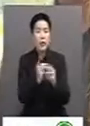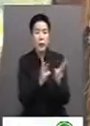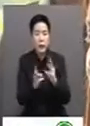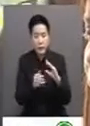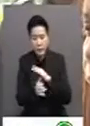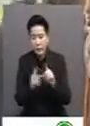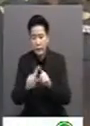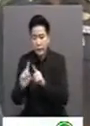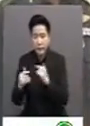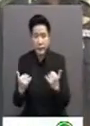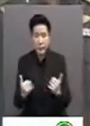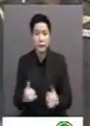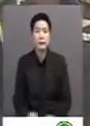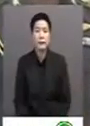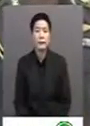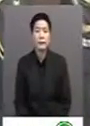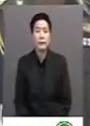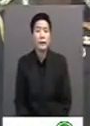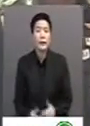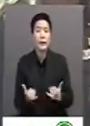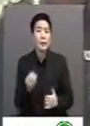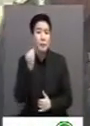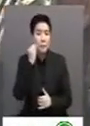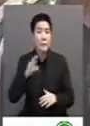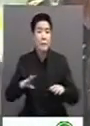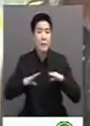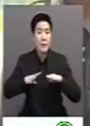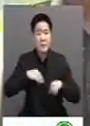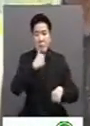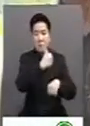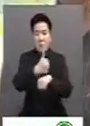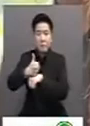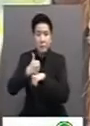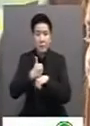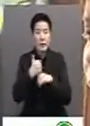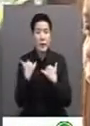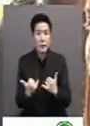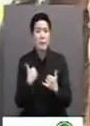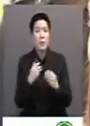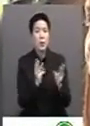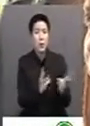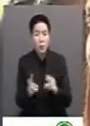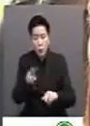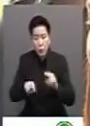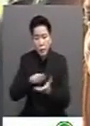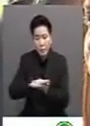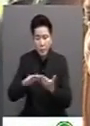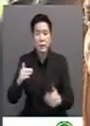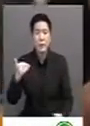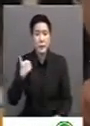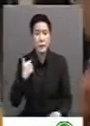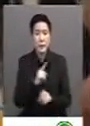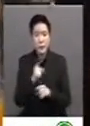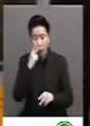ได ้นี่แหละค่ะขณะที่บ้านพักของผู้บังคับบัญชาระดับสูงนะคะตอนนี้ก็มีมาตรการดูแลความเรียบร้อยอยู่แล้วแต่ว่า